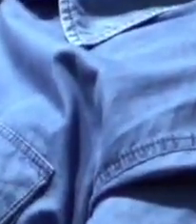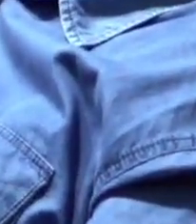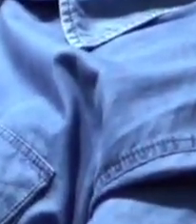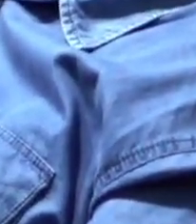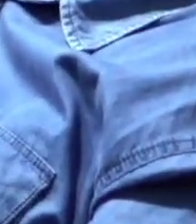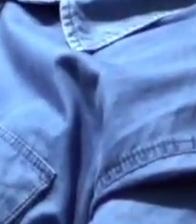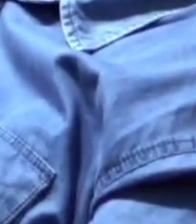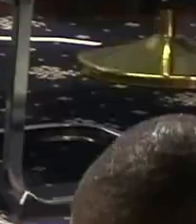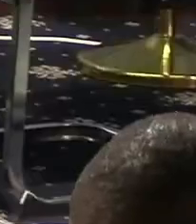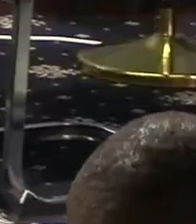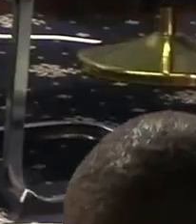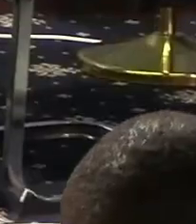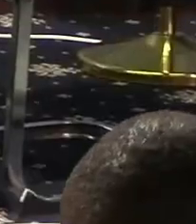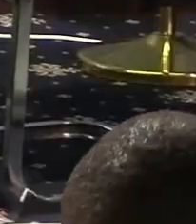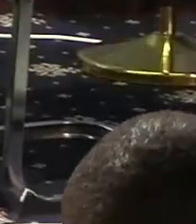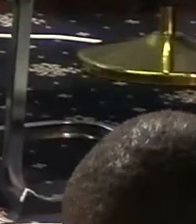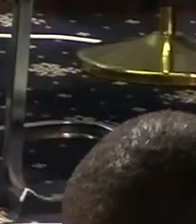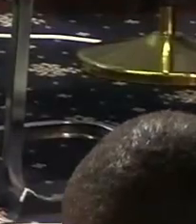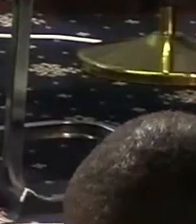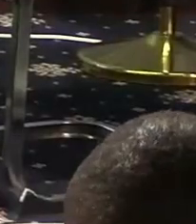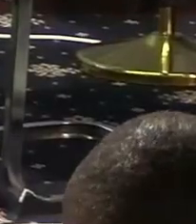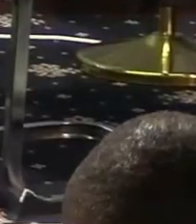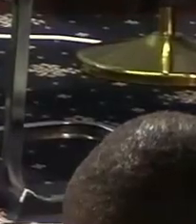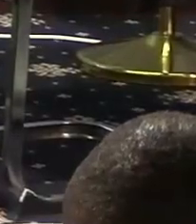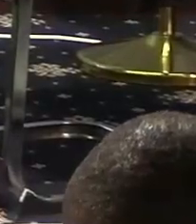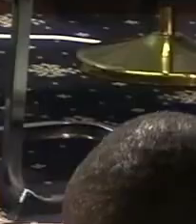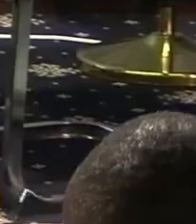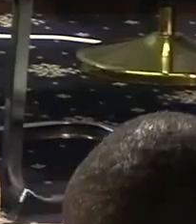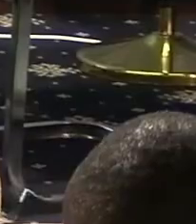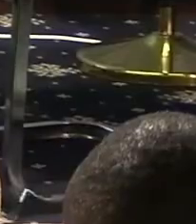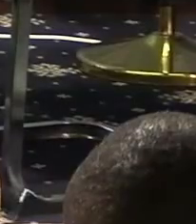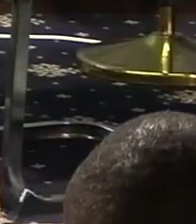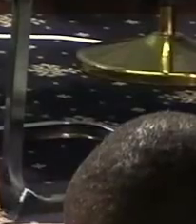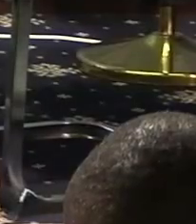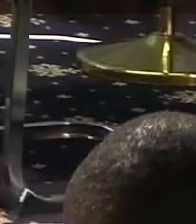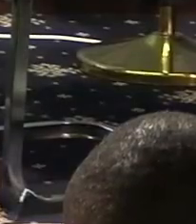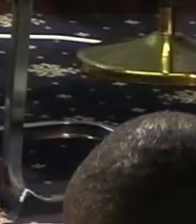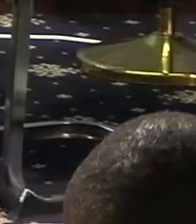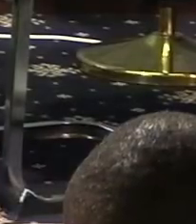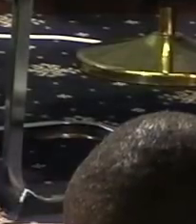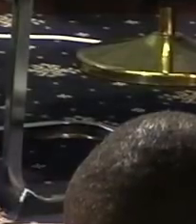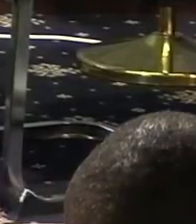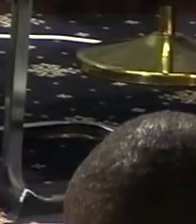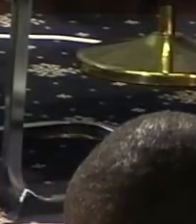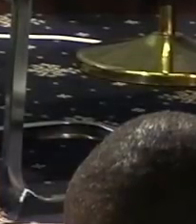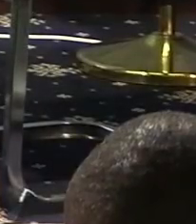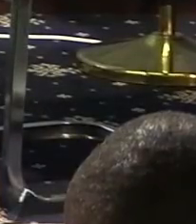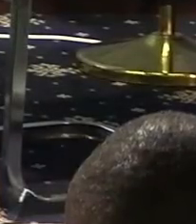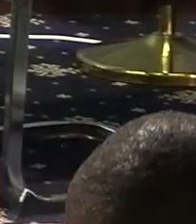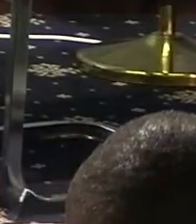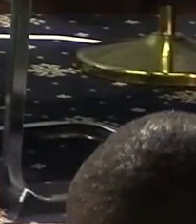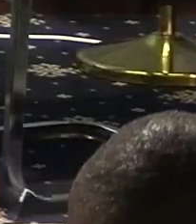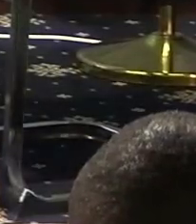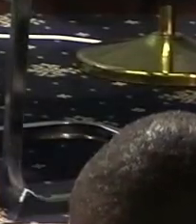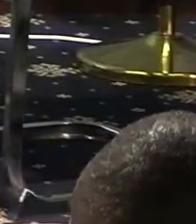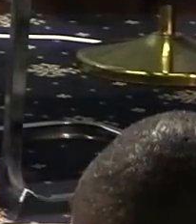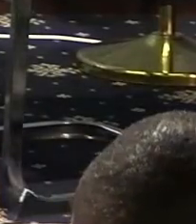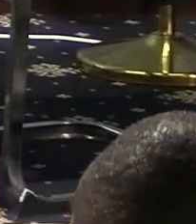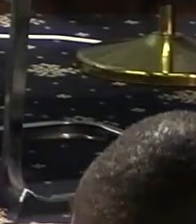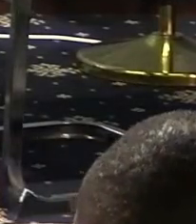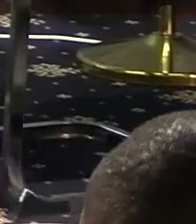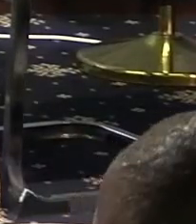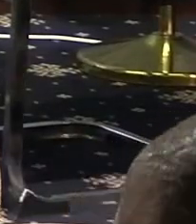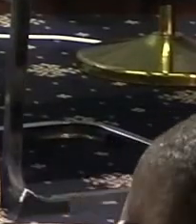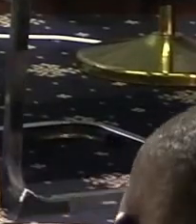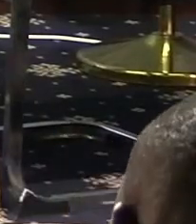Yes. Spox ni spokesman too in short. Niko poa sana. Uko poa? Yes. Lakini unakaa poa sana na hizo na leo